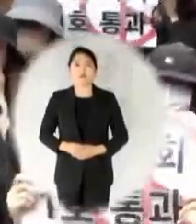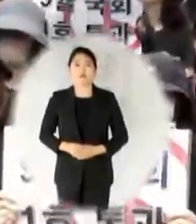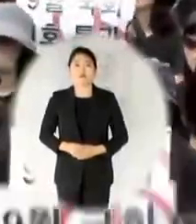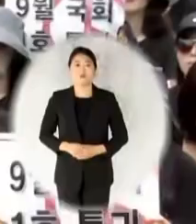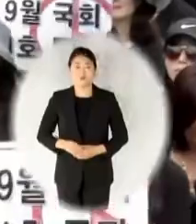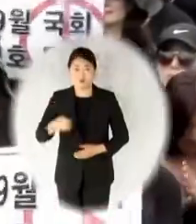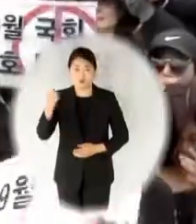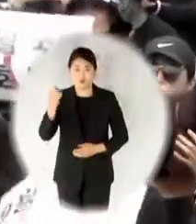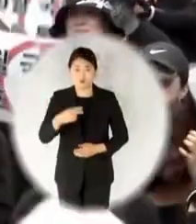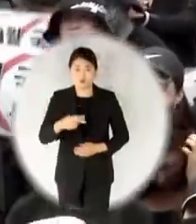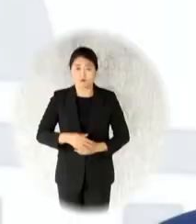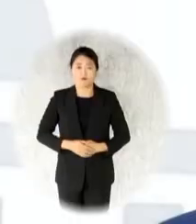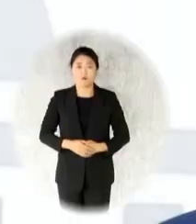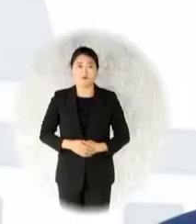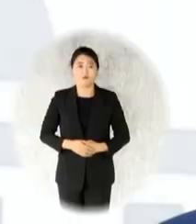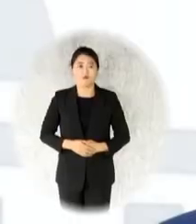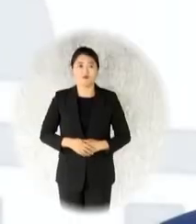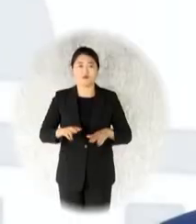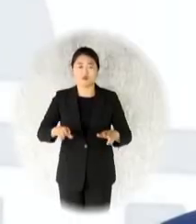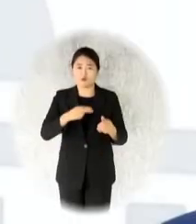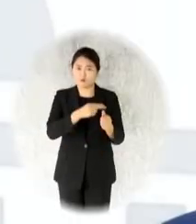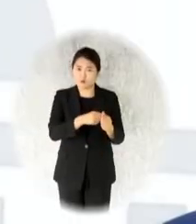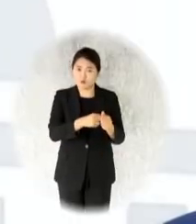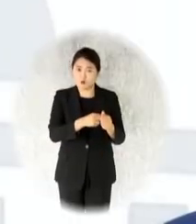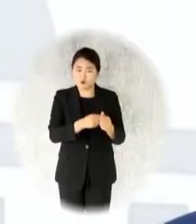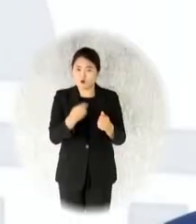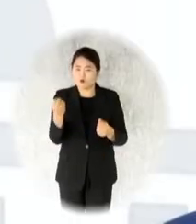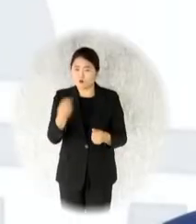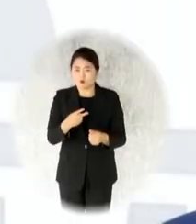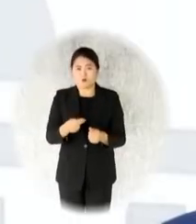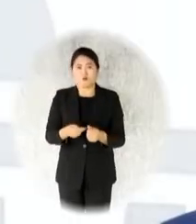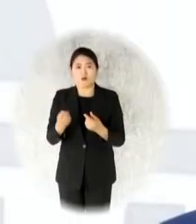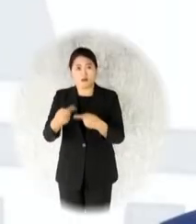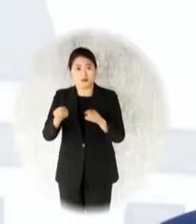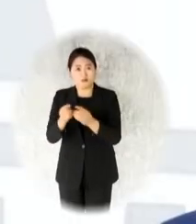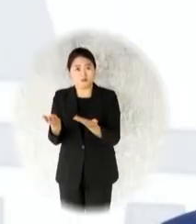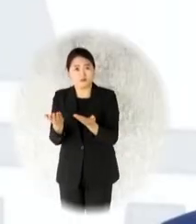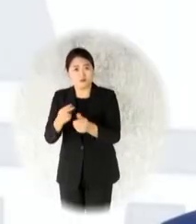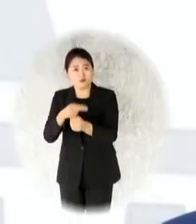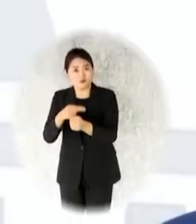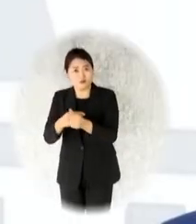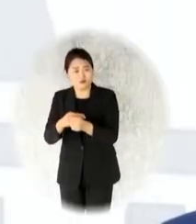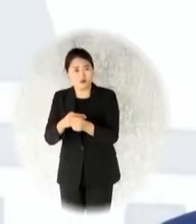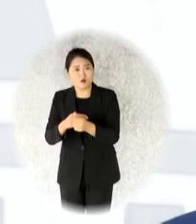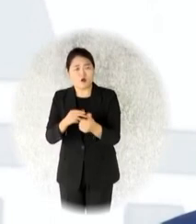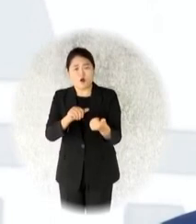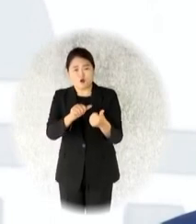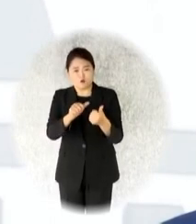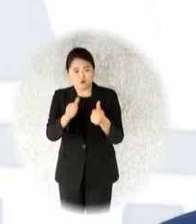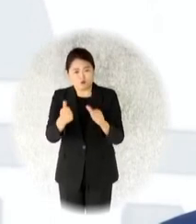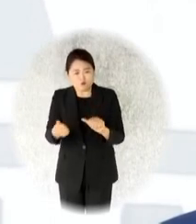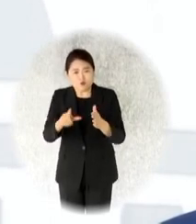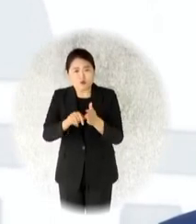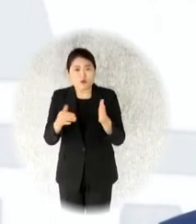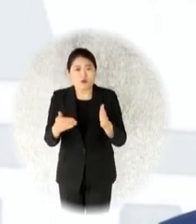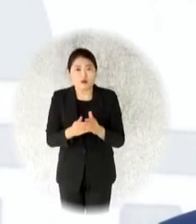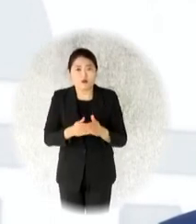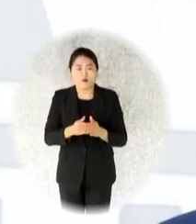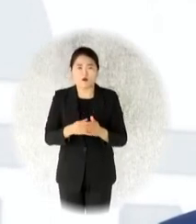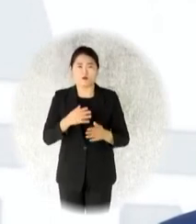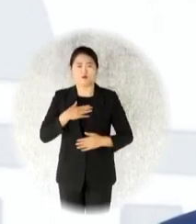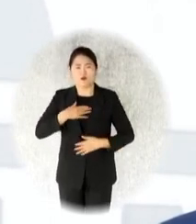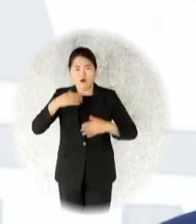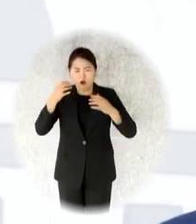그리고 우리는 동료 교사들이 이렇게 죽음으로 본인의 고통을 말하기